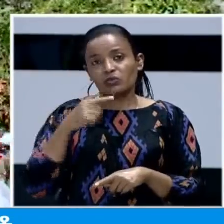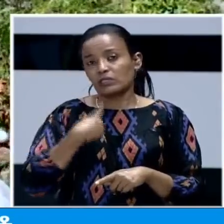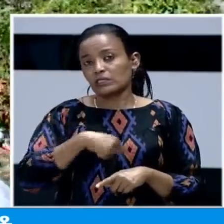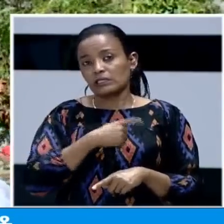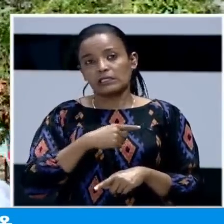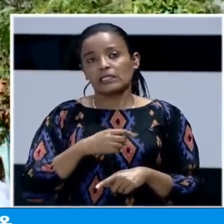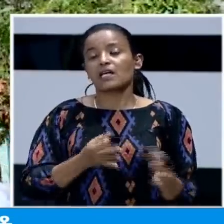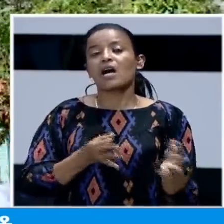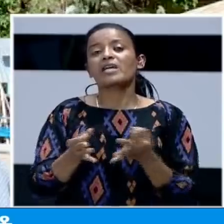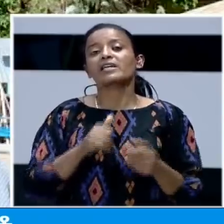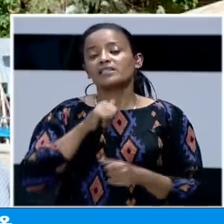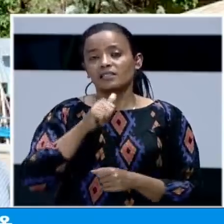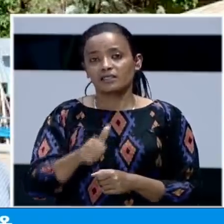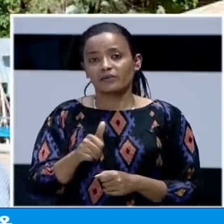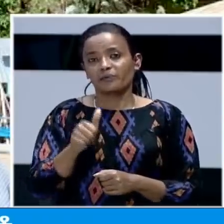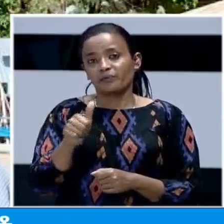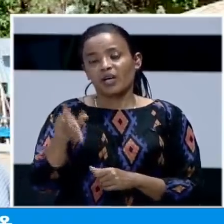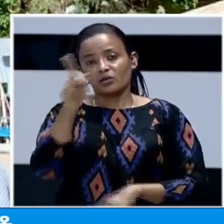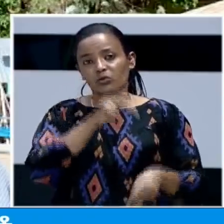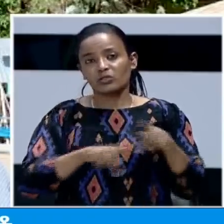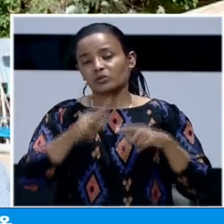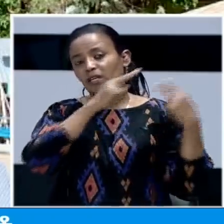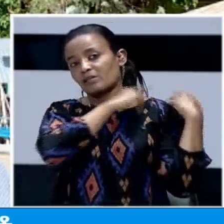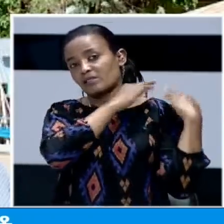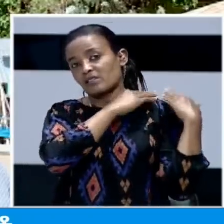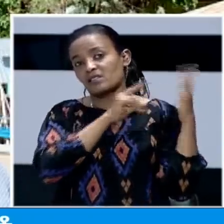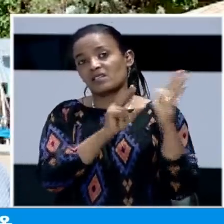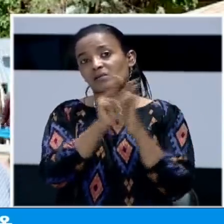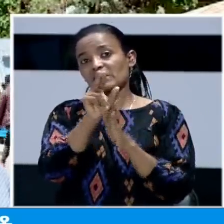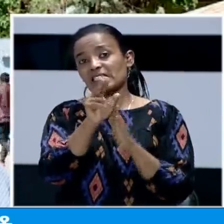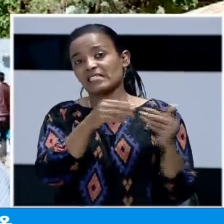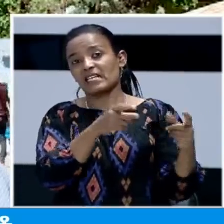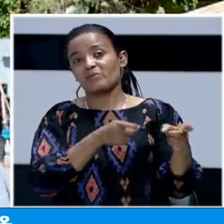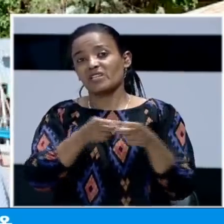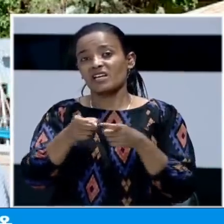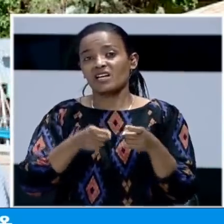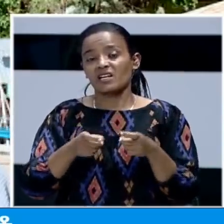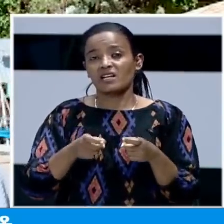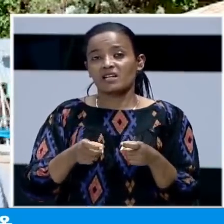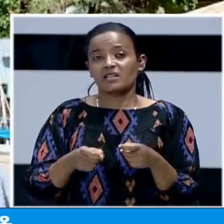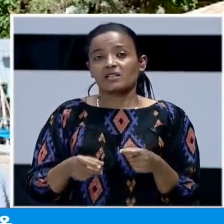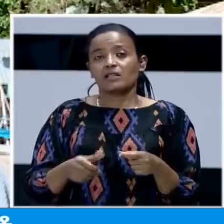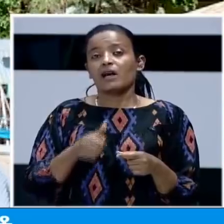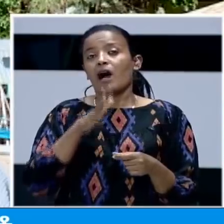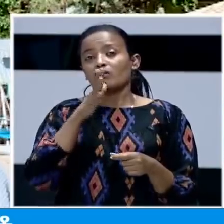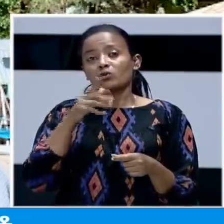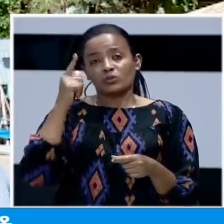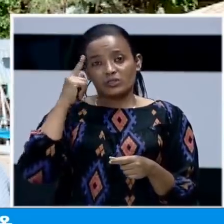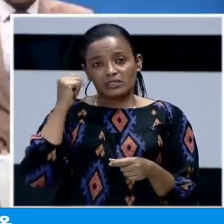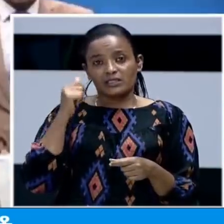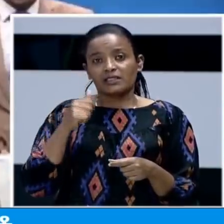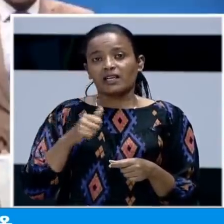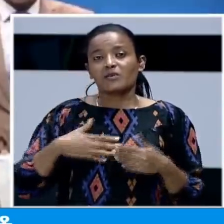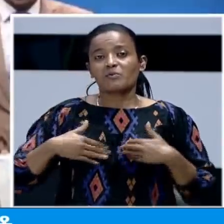على عن إحنا سيقل صرنا مالك بعلت هذي عبد سلت أنزل نايبل سجنا مرحون عبد تقرأي من أسي تقرأي تتنك